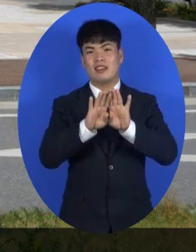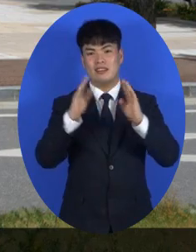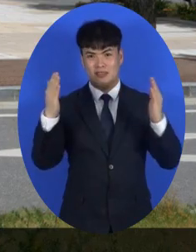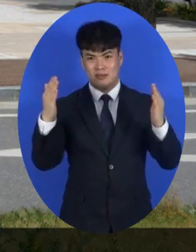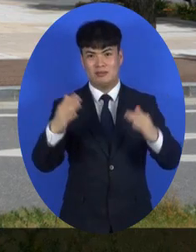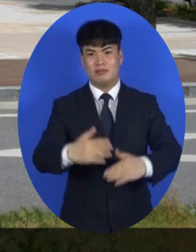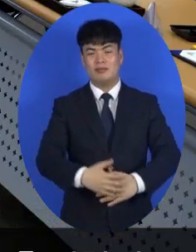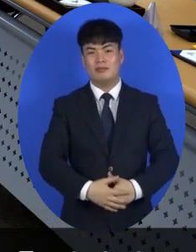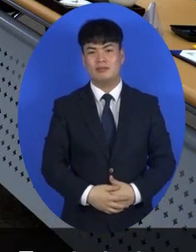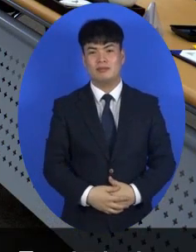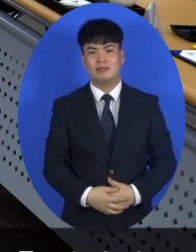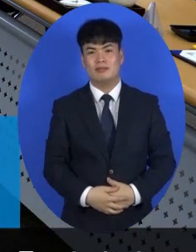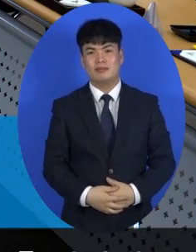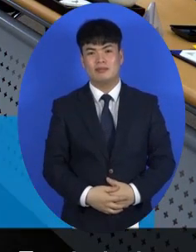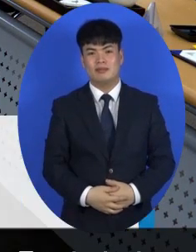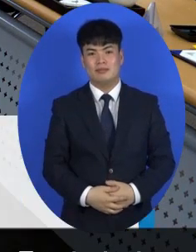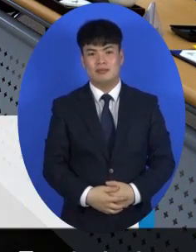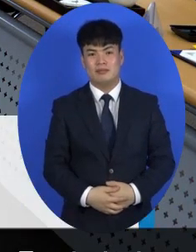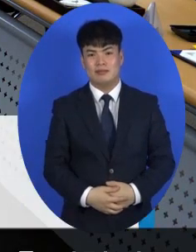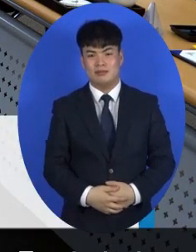진행됐습니다.